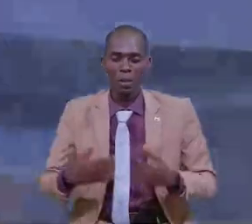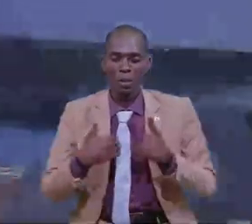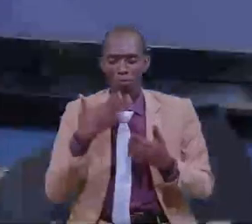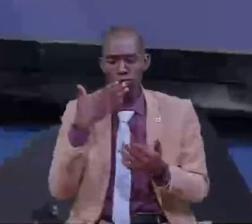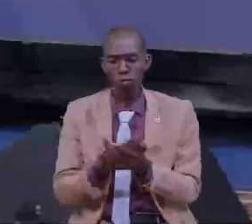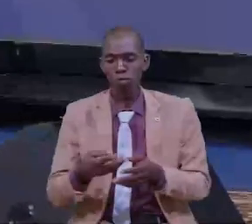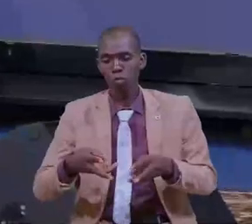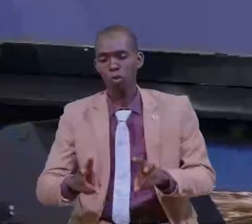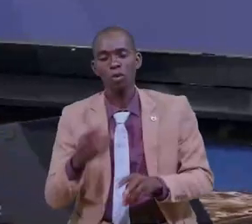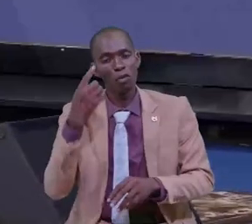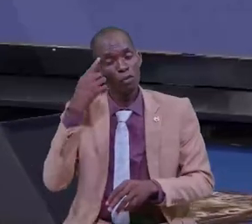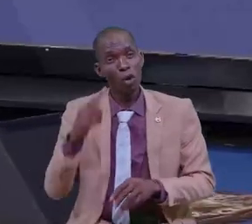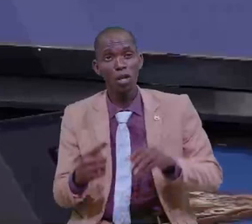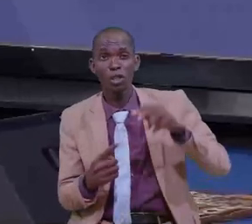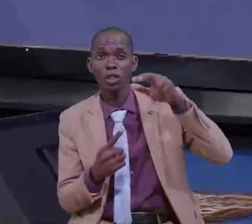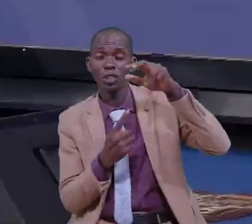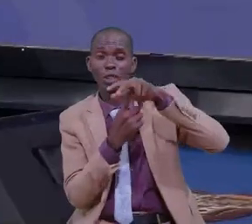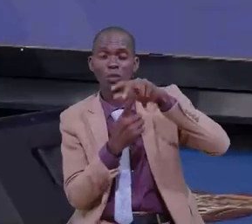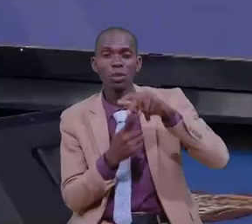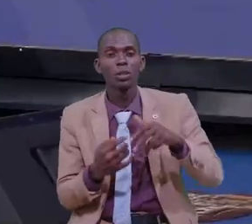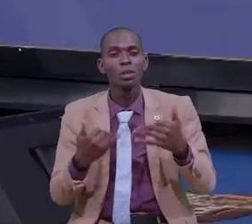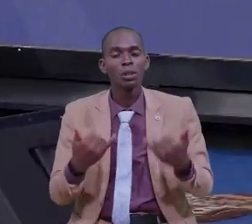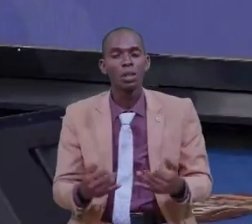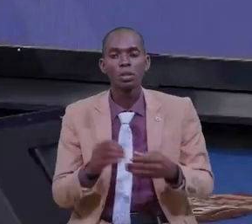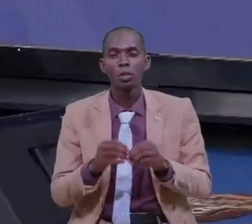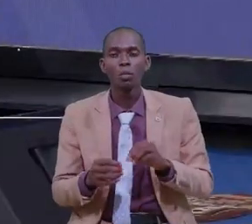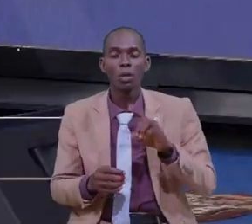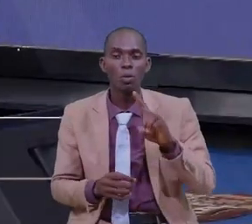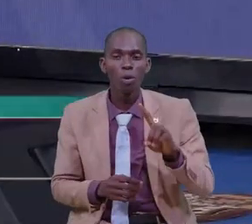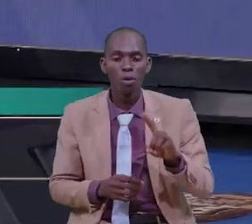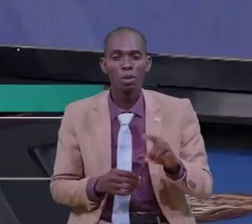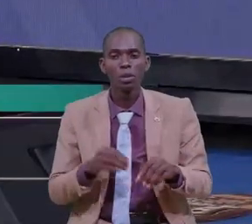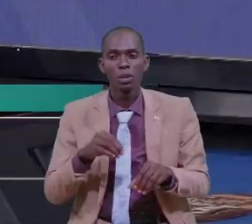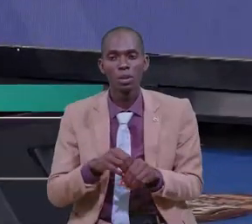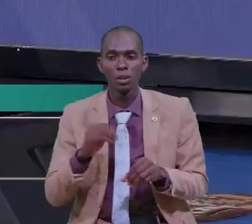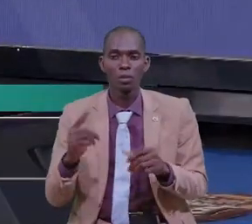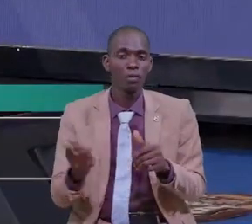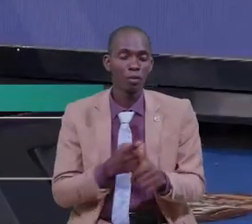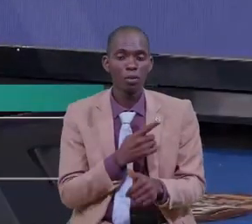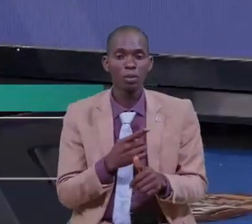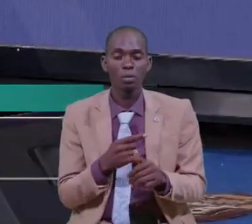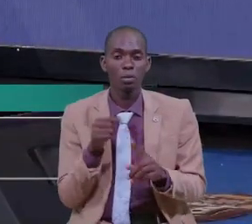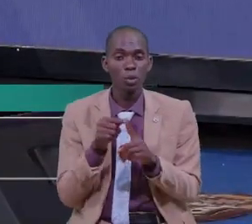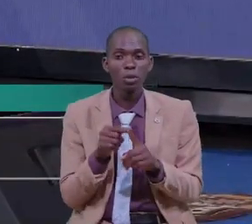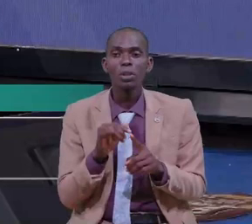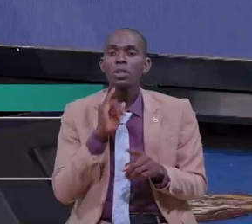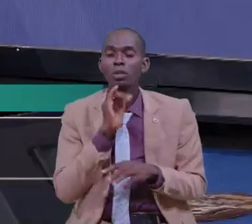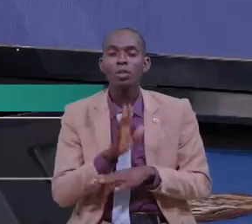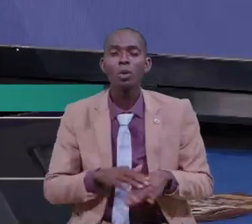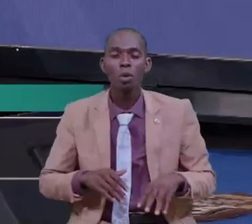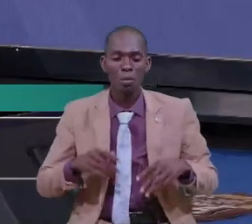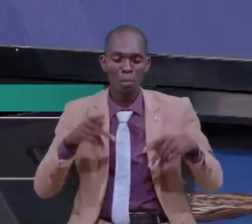le bon championnat. Premièrement, dans ce premier pas, il y a le salut personnel. Le